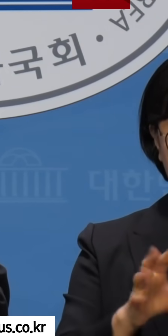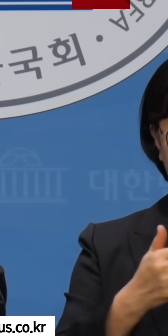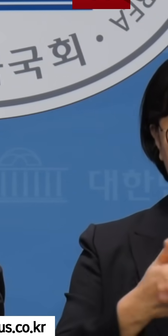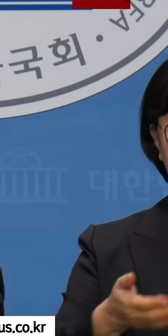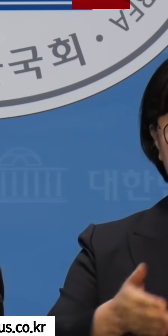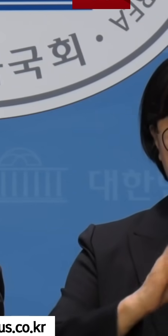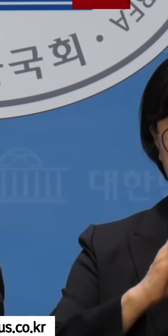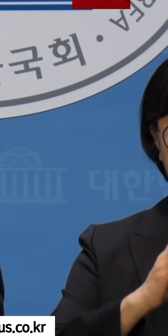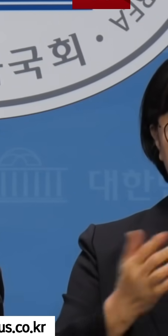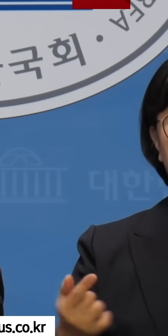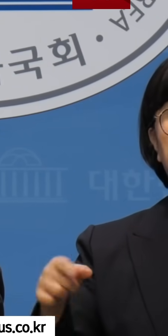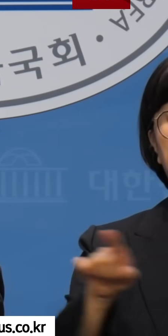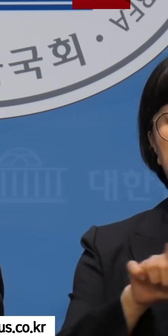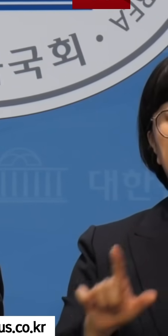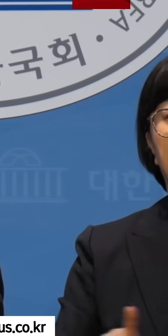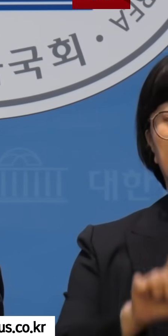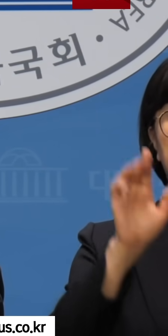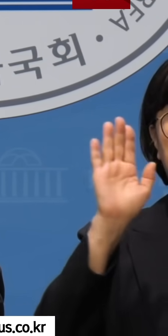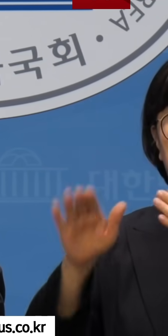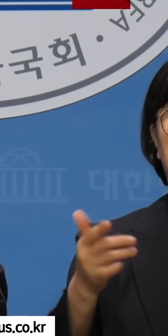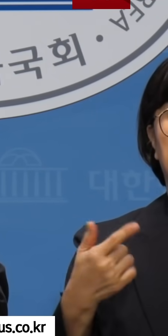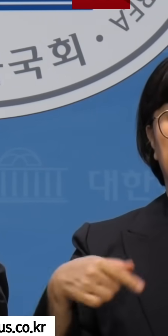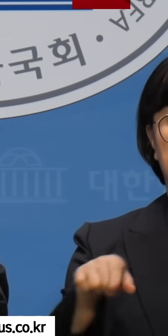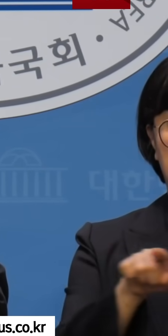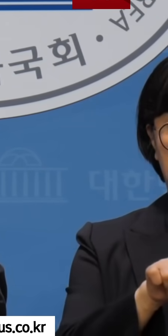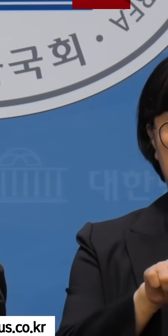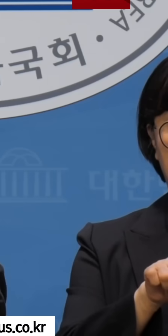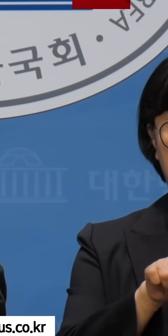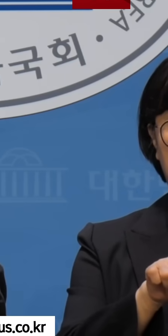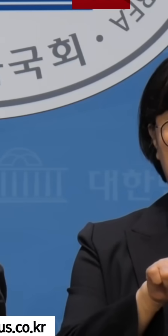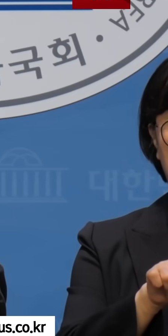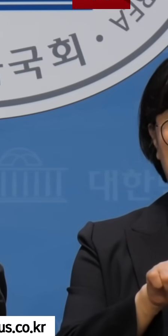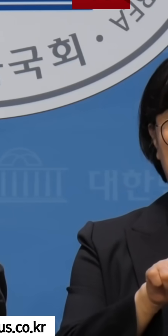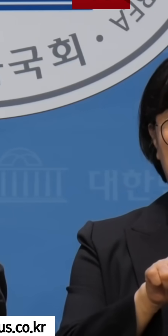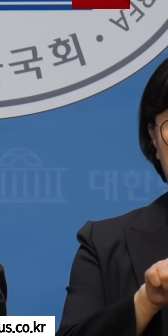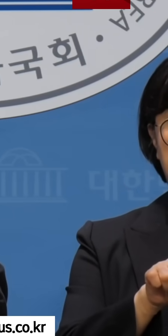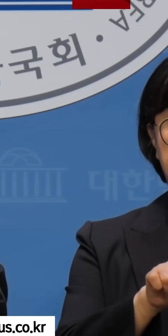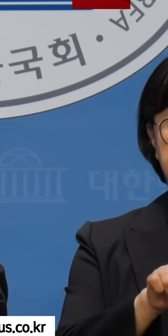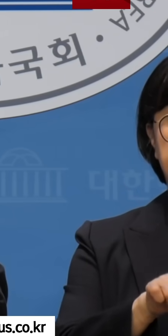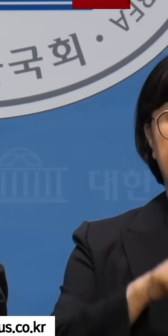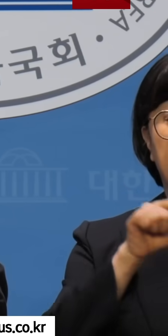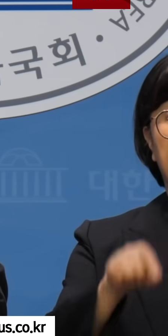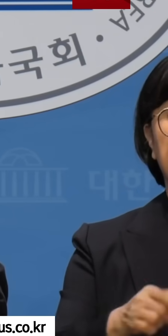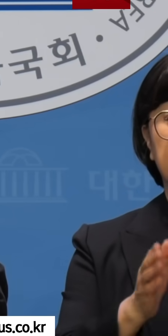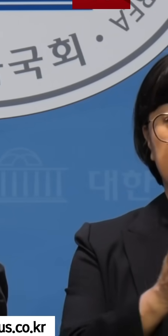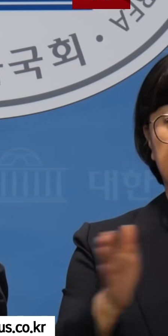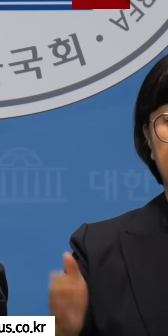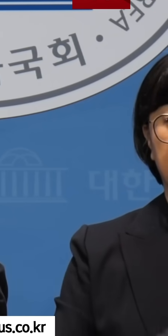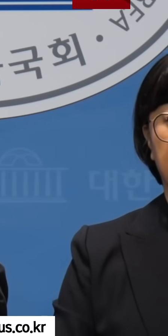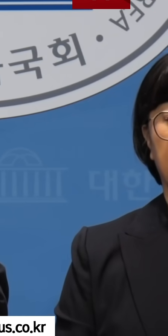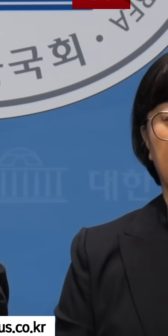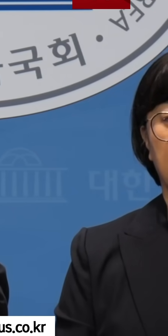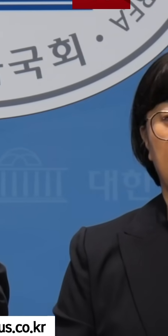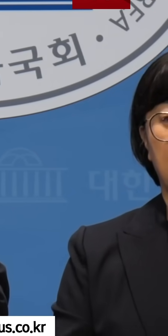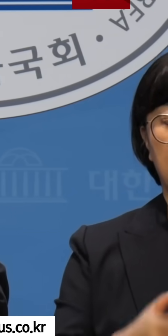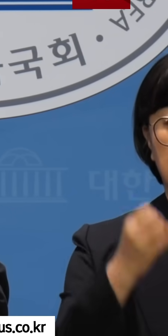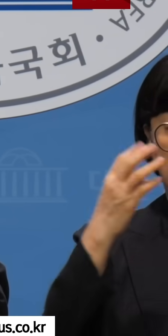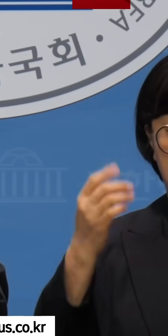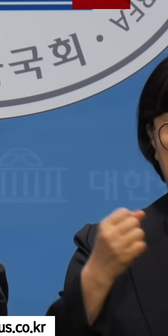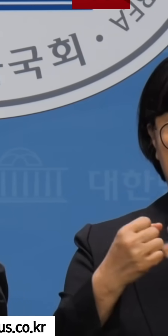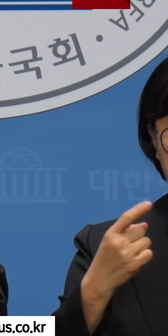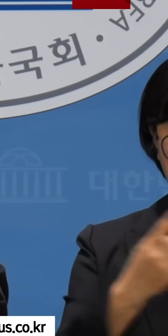열고 함께 사는 미래를 향해 본격적인 발걸음을 시작합니다. 모든 개혁